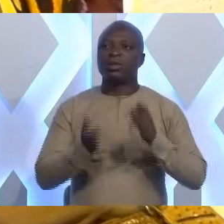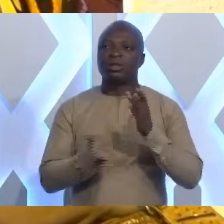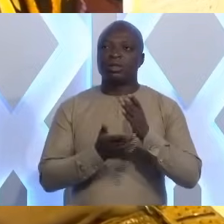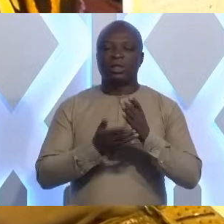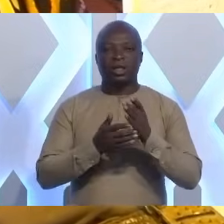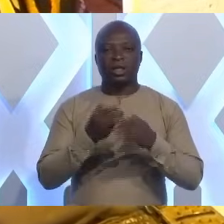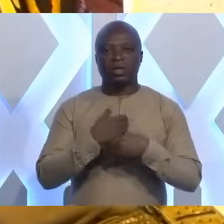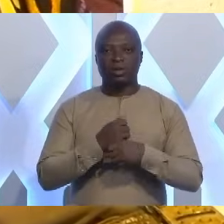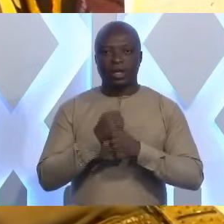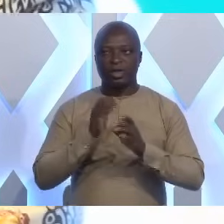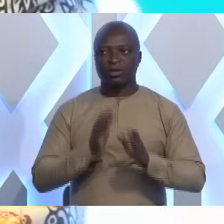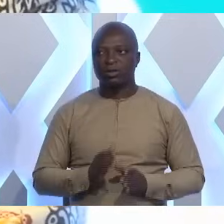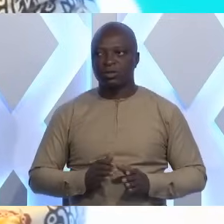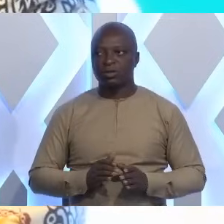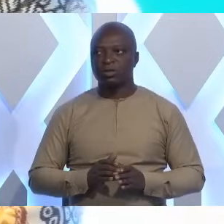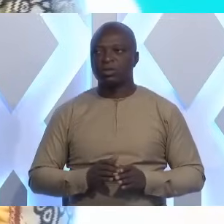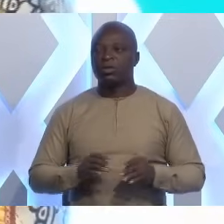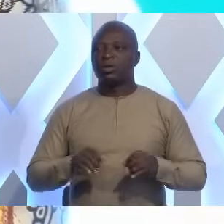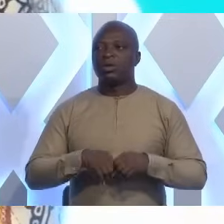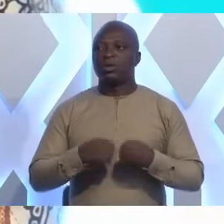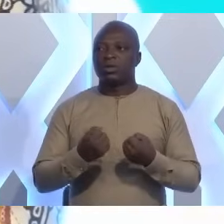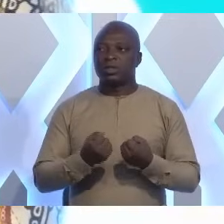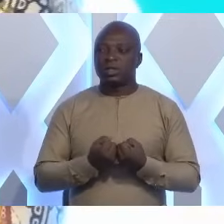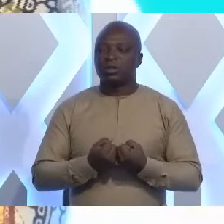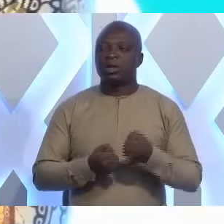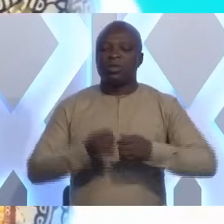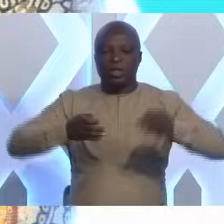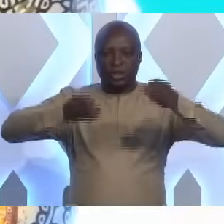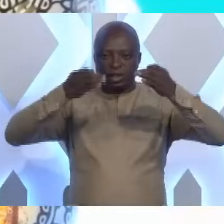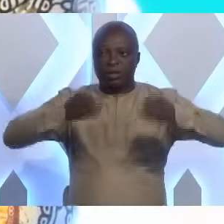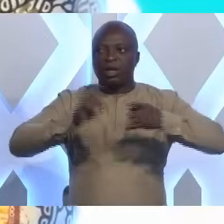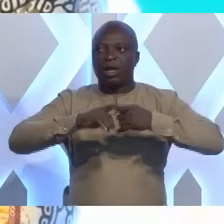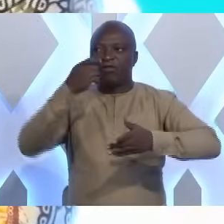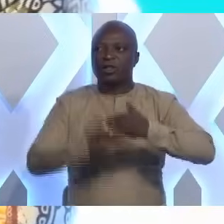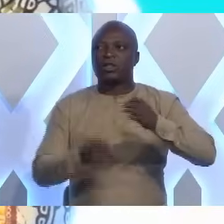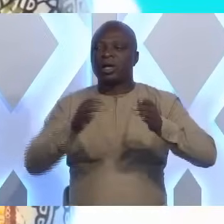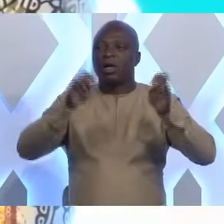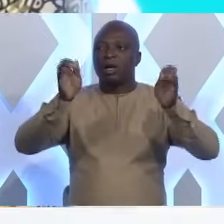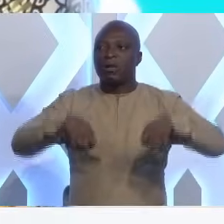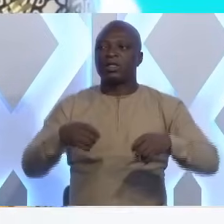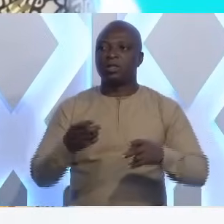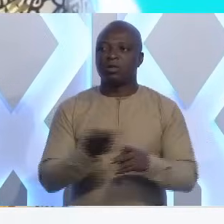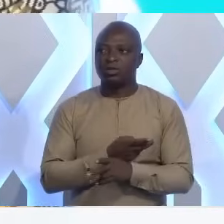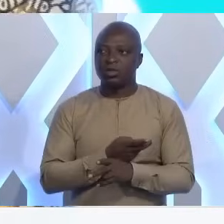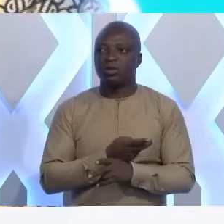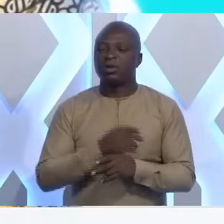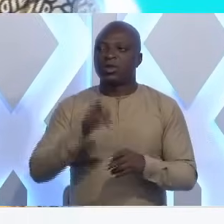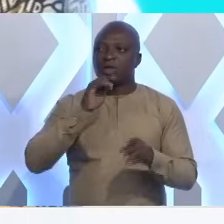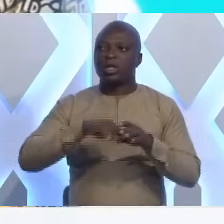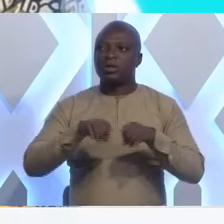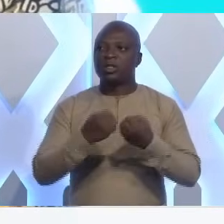créatif. Le secteur privé est plus que déterminé à valoriser sa capacité productive, que ce soit dans les